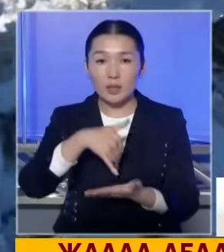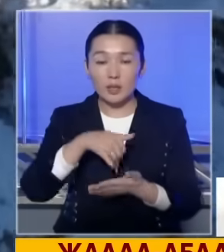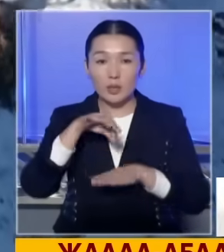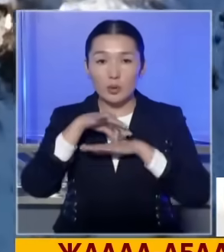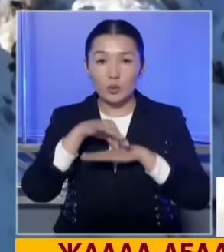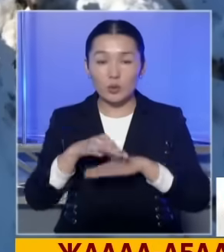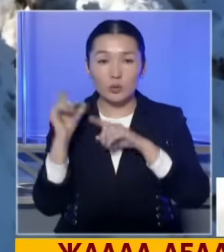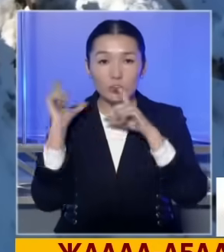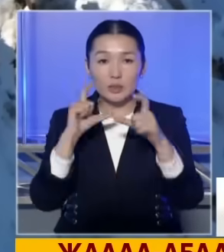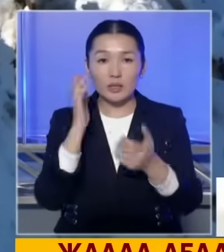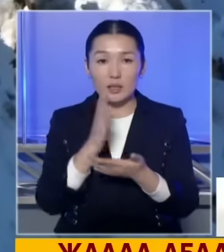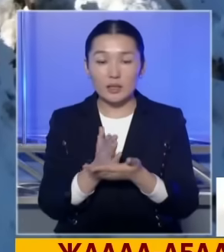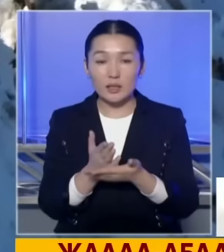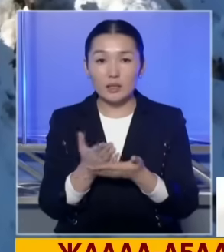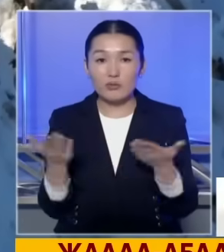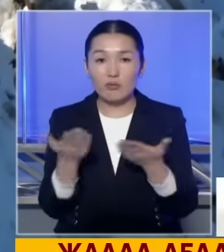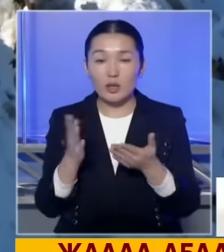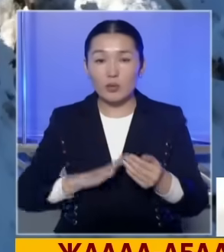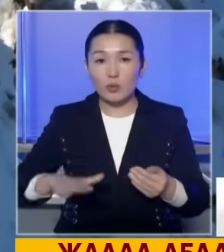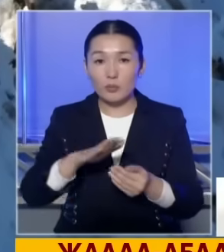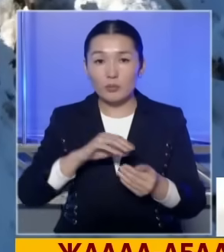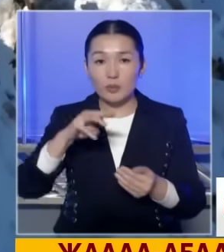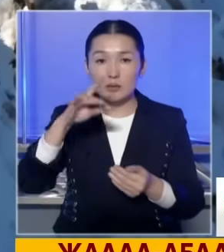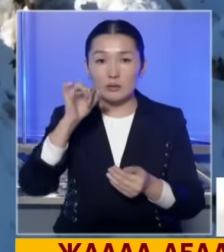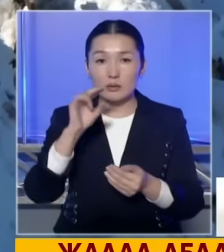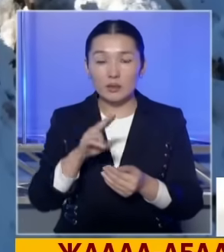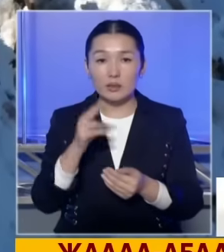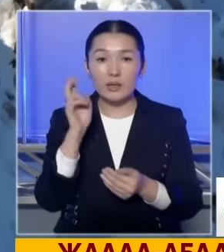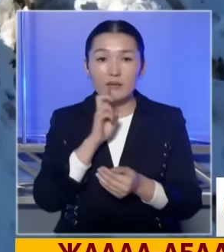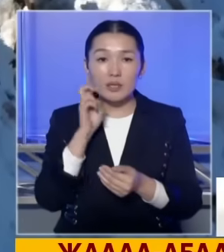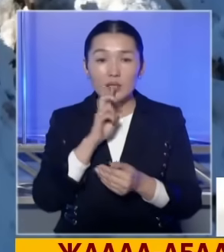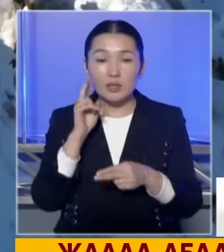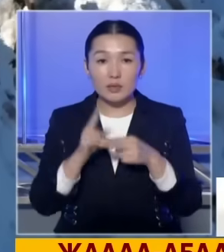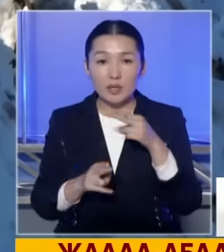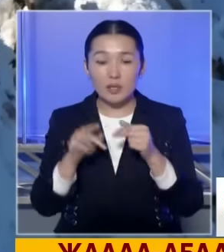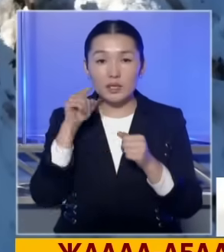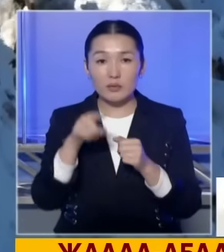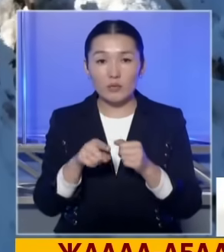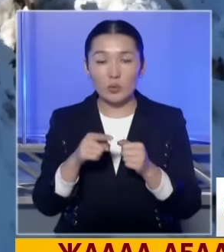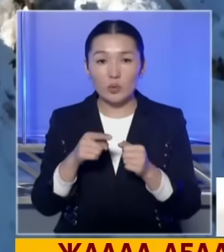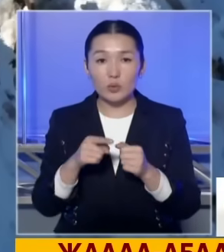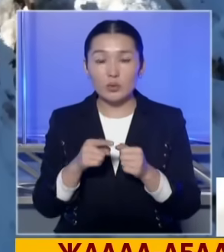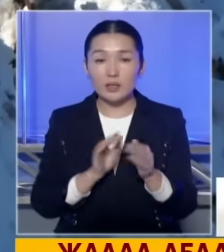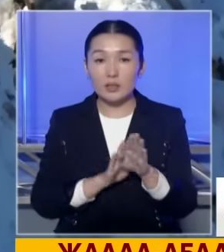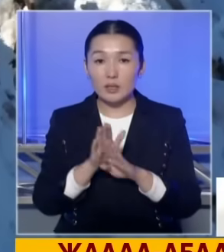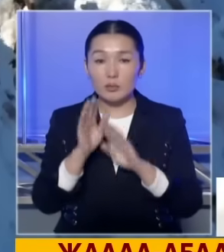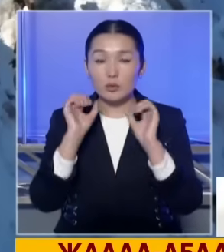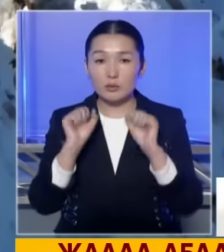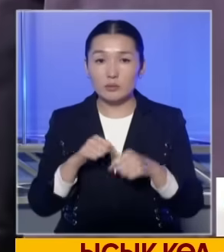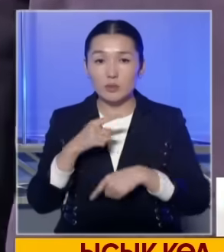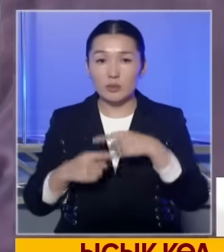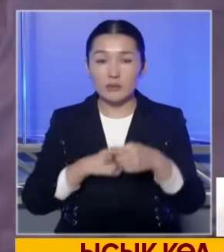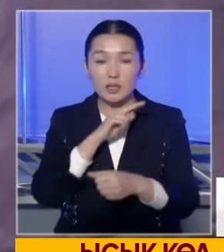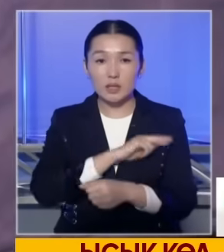цистерна жүктөлгөн. Кайсыл жерде тракторлордун майы түгөнүп калган болсо, ошол жерден кубаттандырып алат да, андан ары иштерин улантып кете